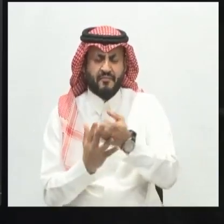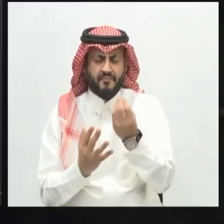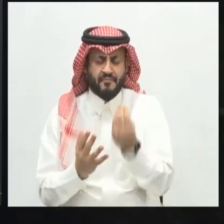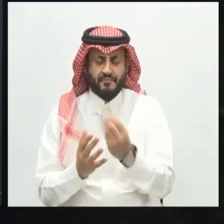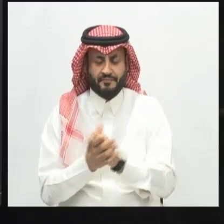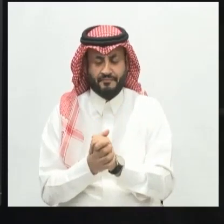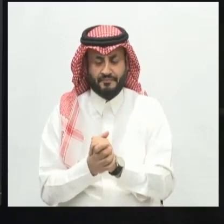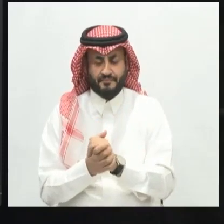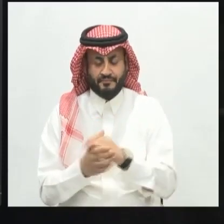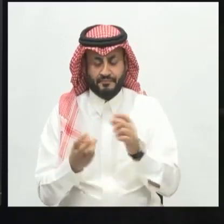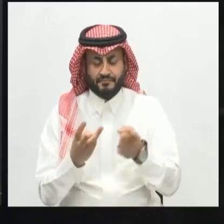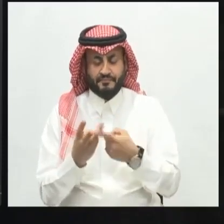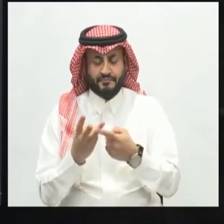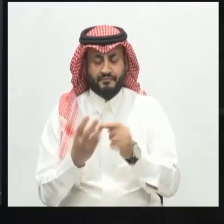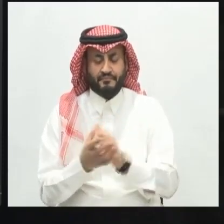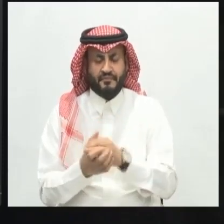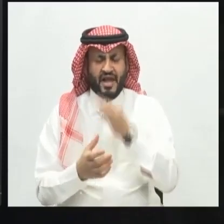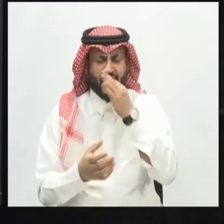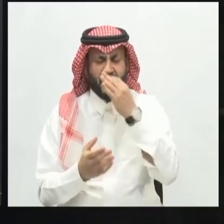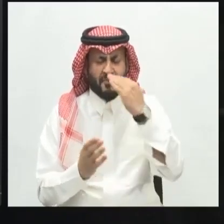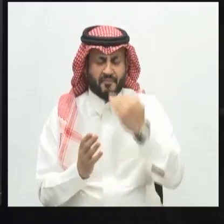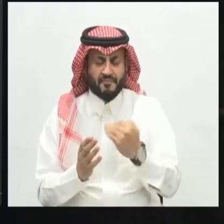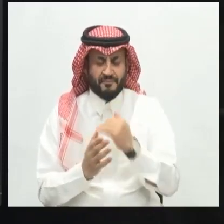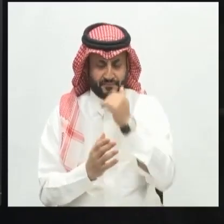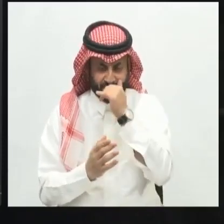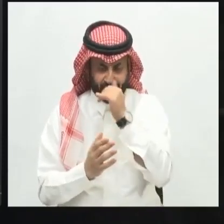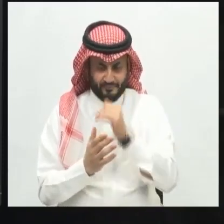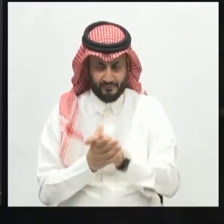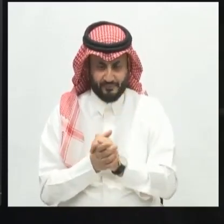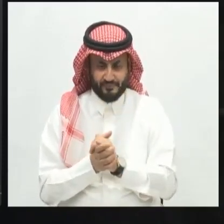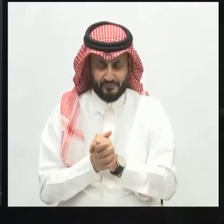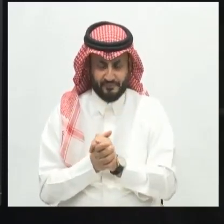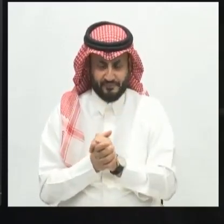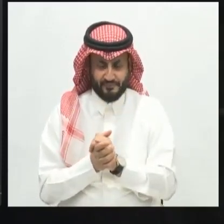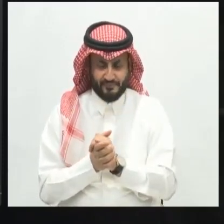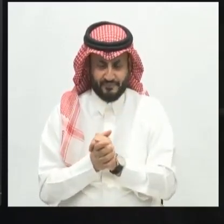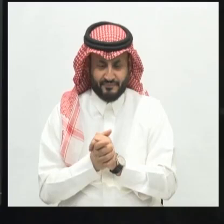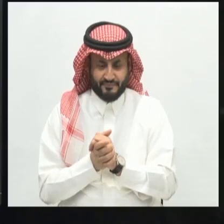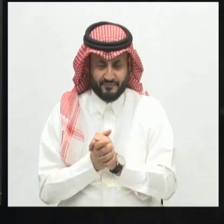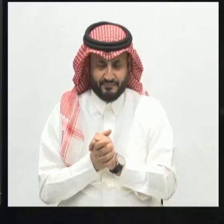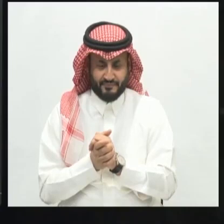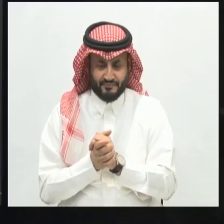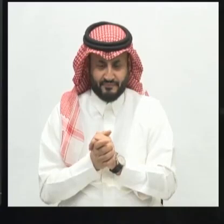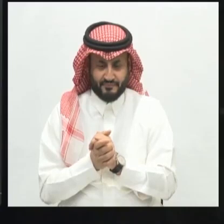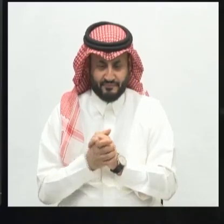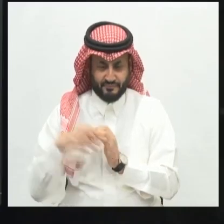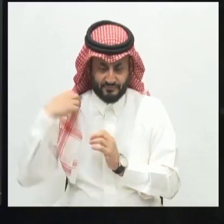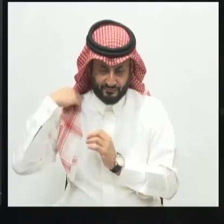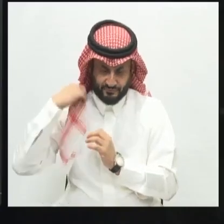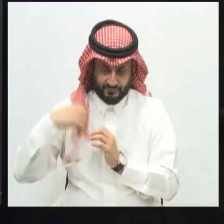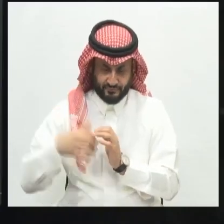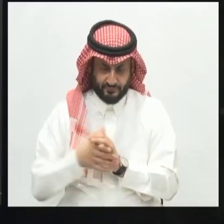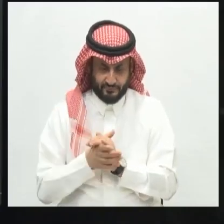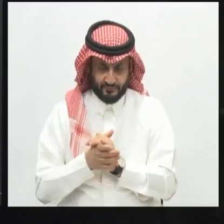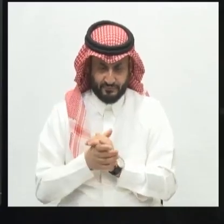فيكم ثالثا خفض الصوت اثناء الحديث وهو من احترام الكبير